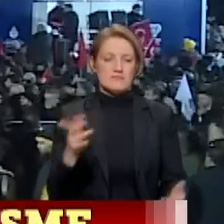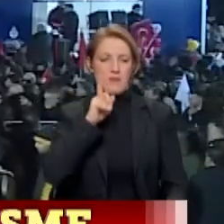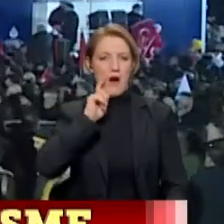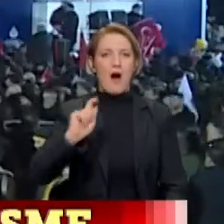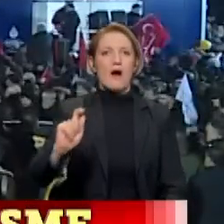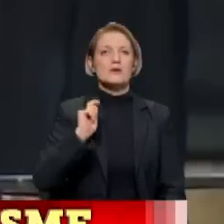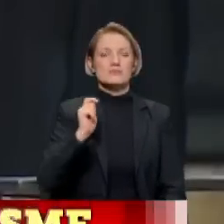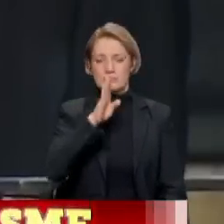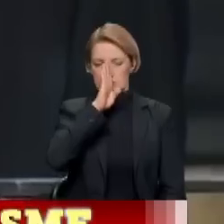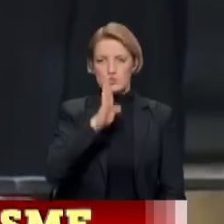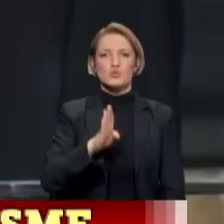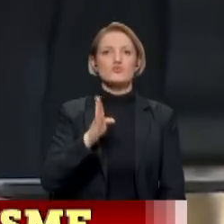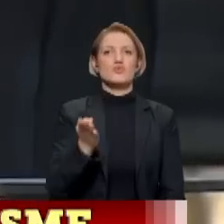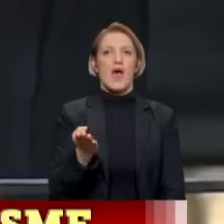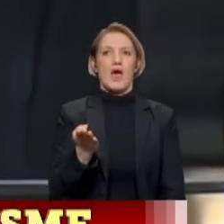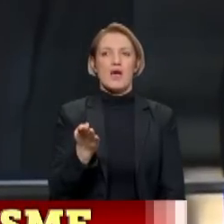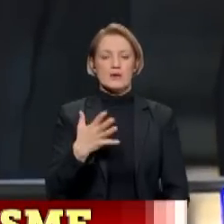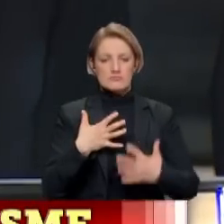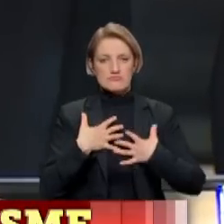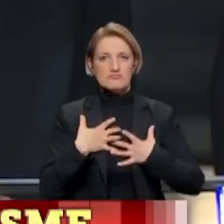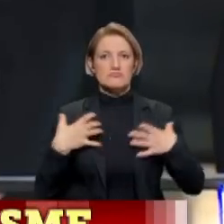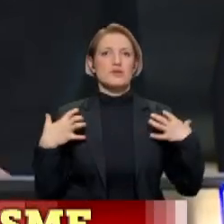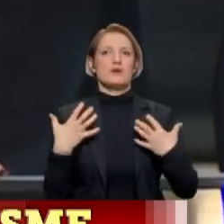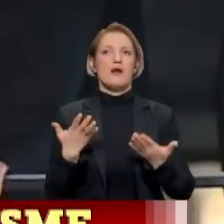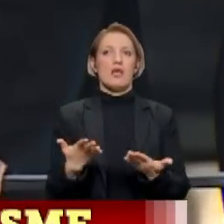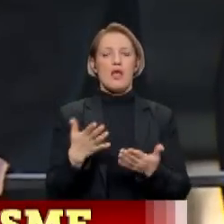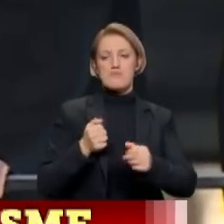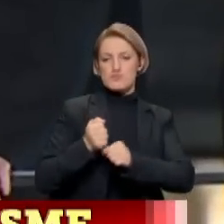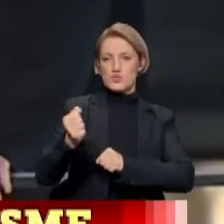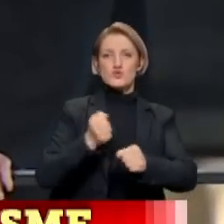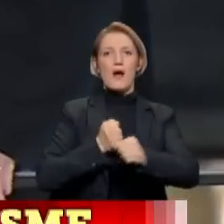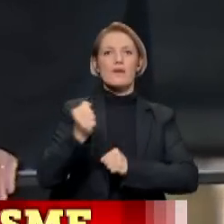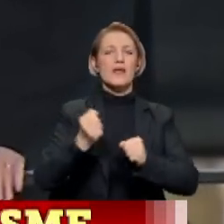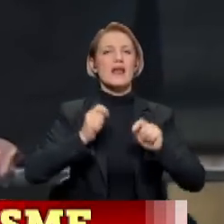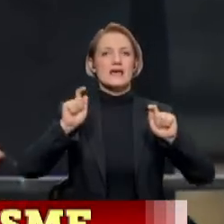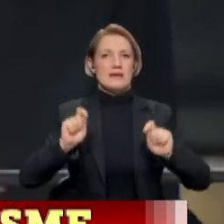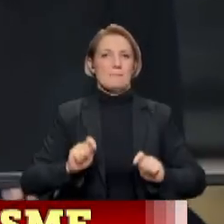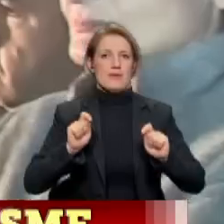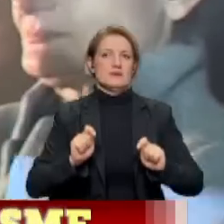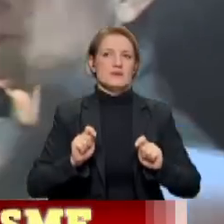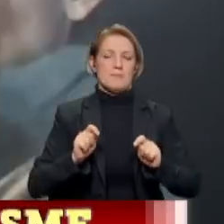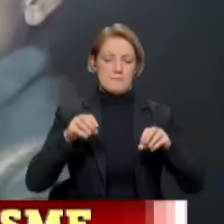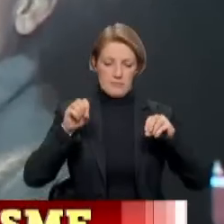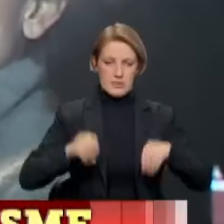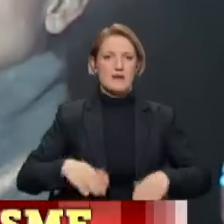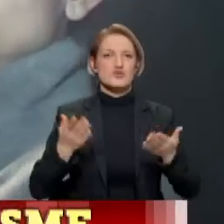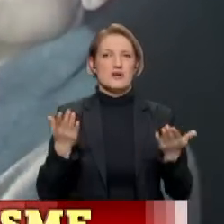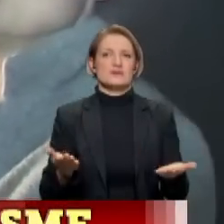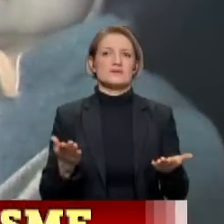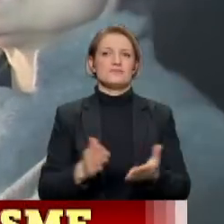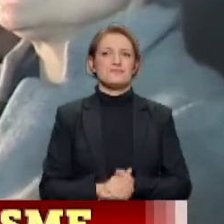mertçe, dürüstçe, cesurca mücadele etmeyi de